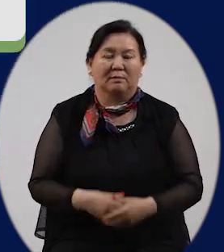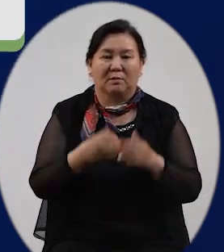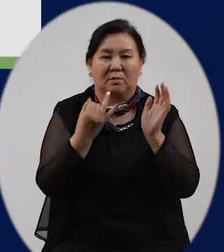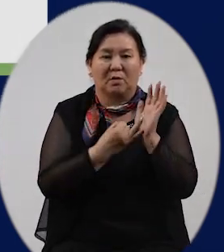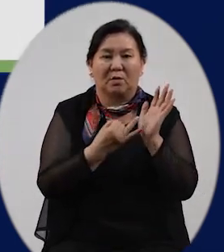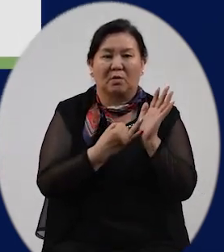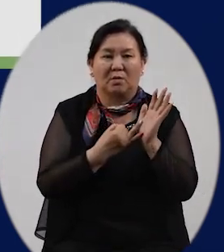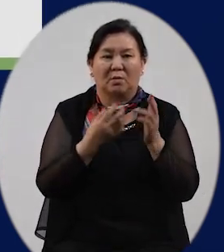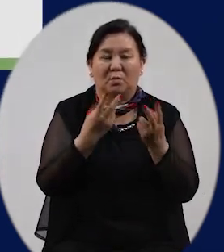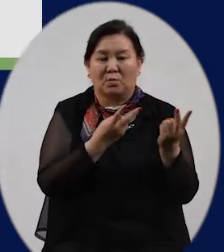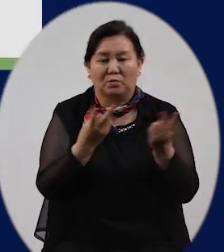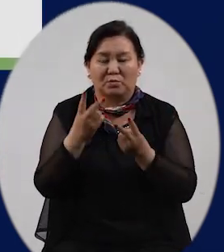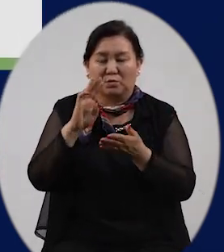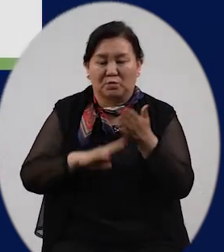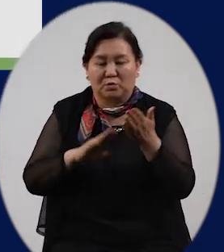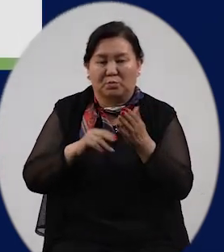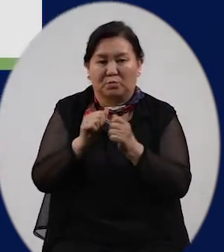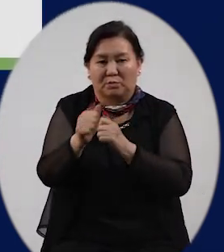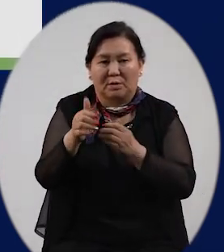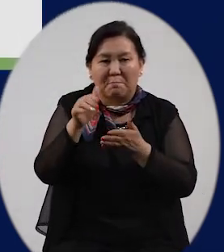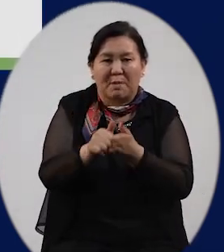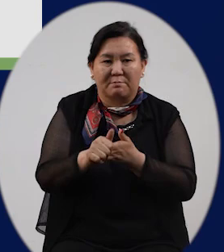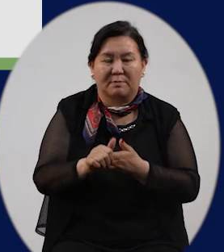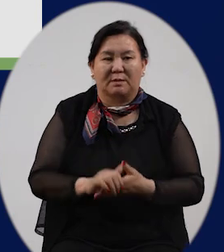7. Үйлчилгээний төлбөр тушаасан баримтын